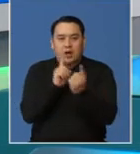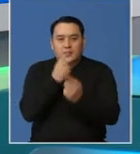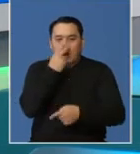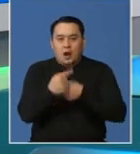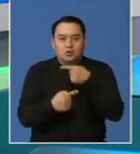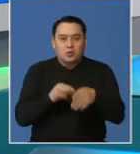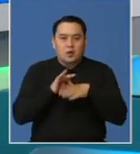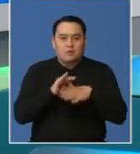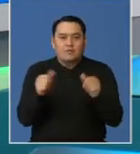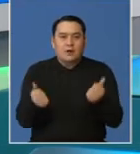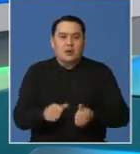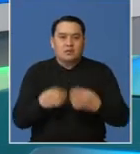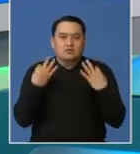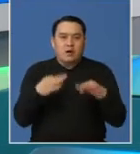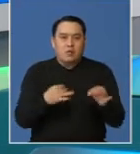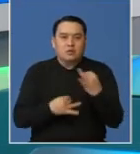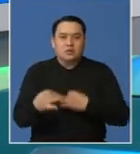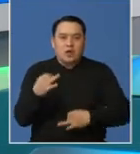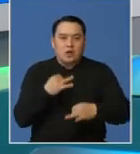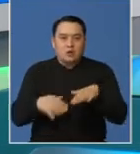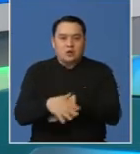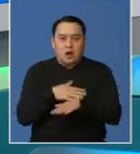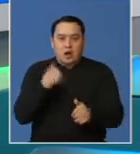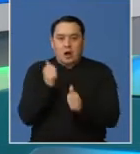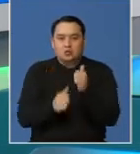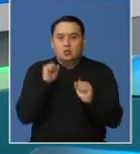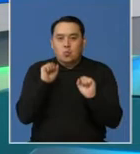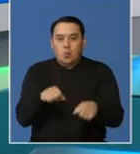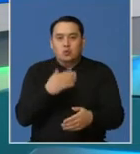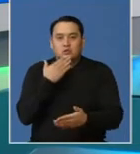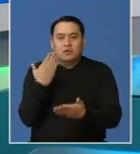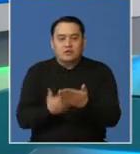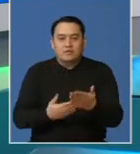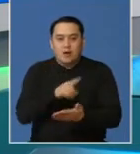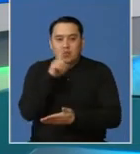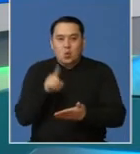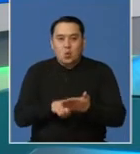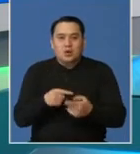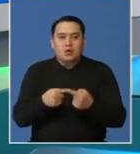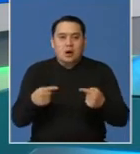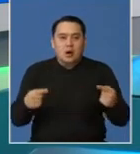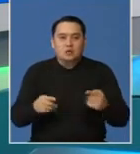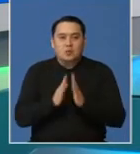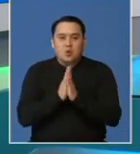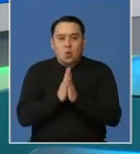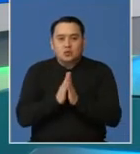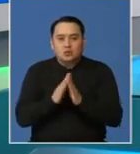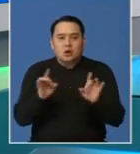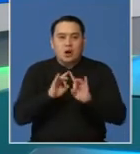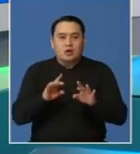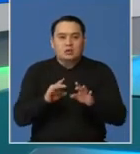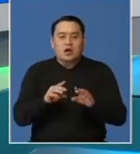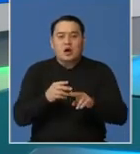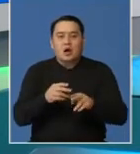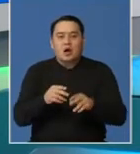традиционно проходила в формате свободного диалога. Каждый мог задать свой вопрос. Более 30 самых разных просьб прозвучали с